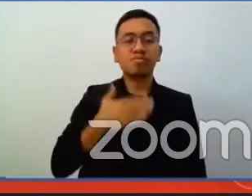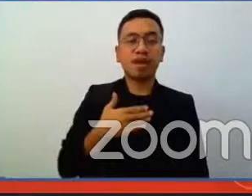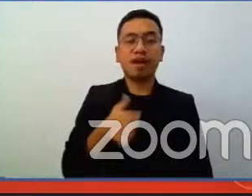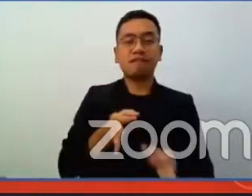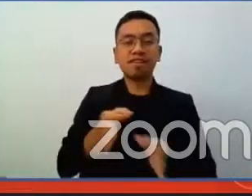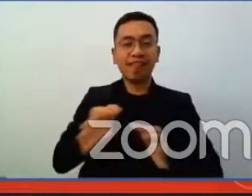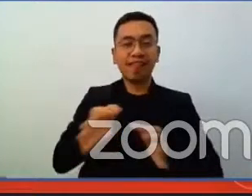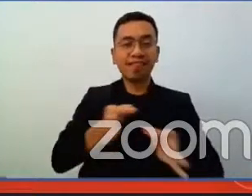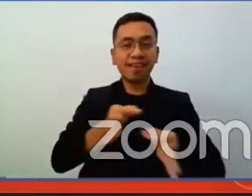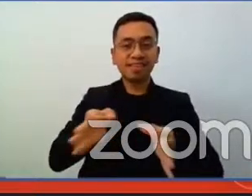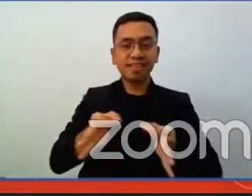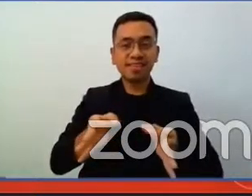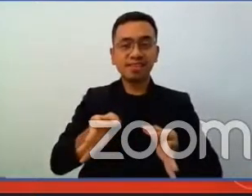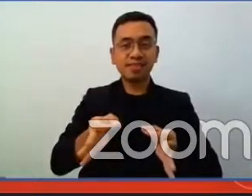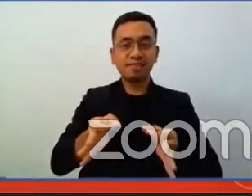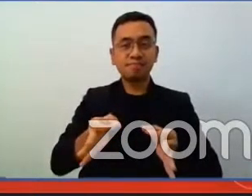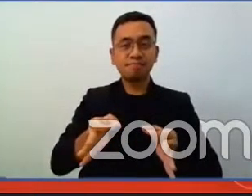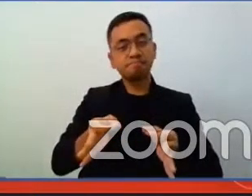jasa